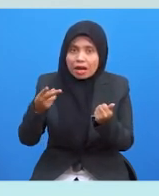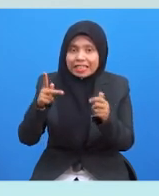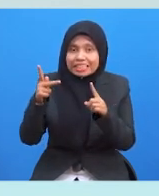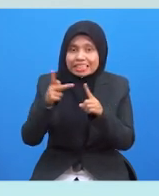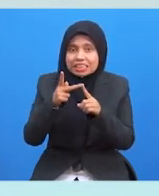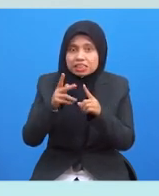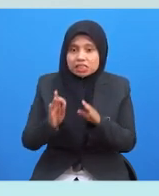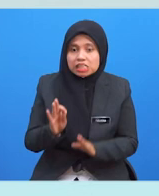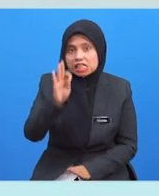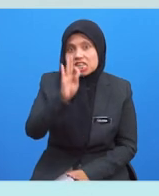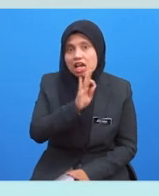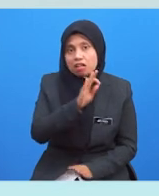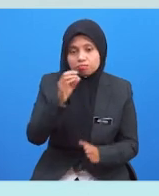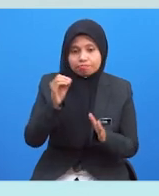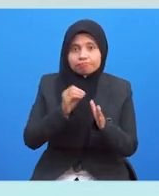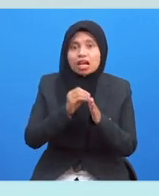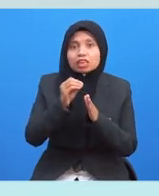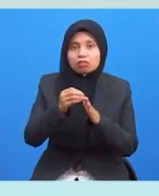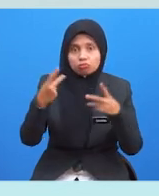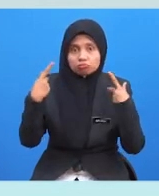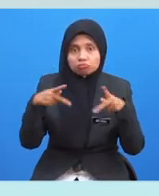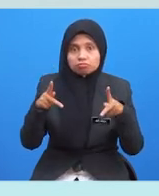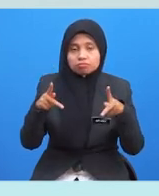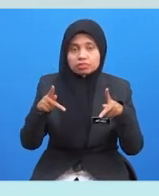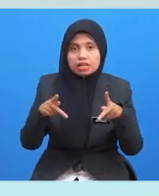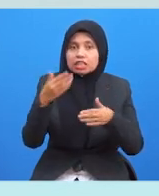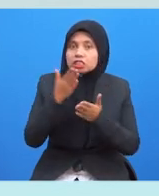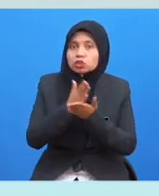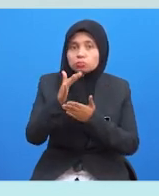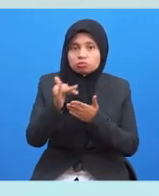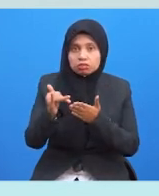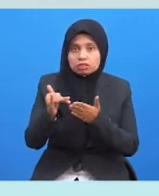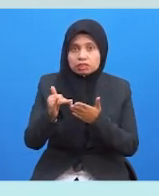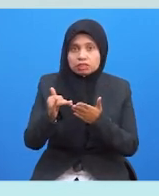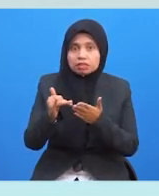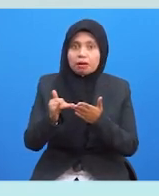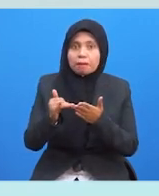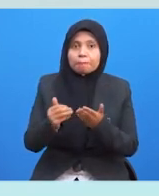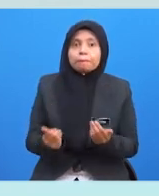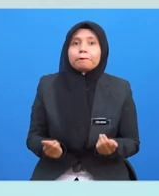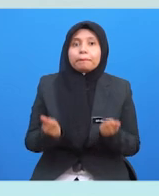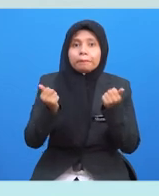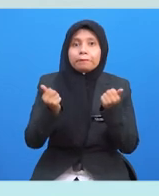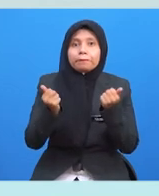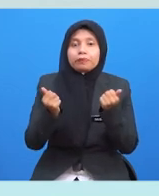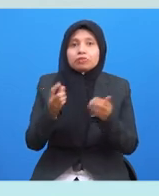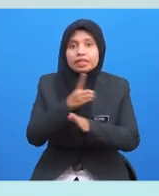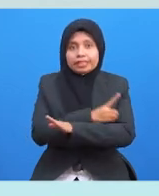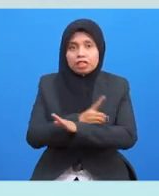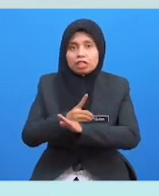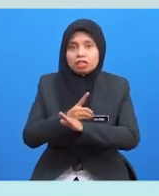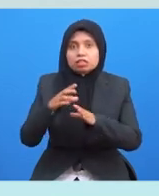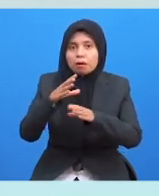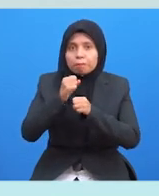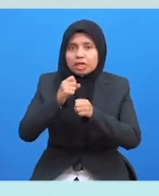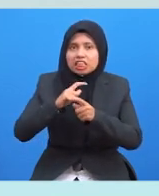kilang atau pasaran. Seterusnya, jaringan pengangkutan darat dapat